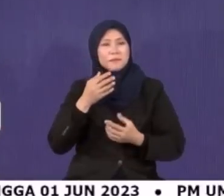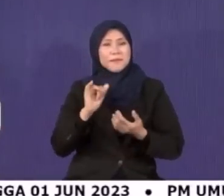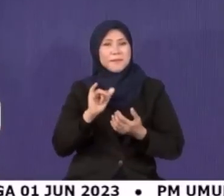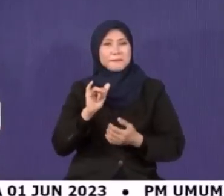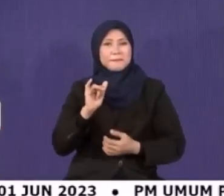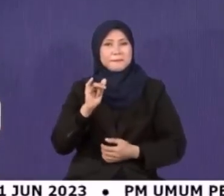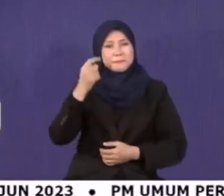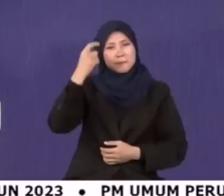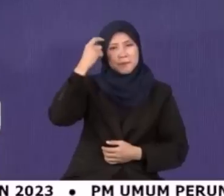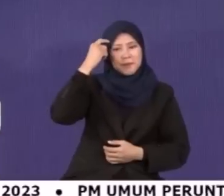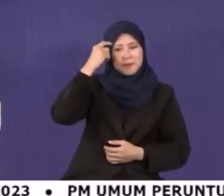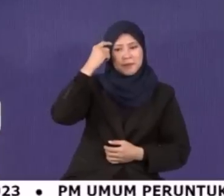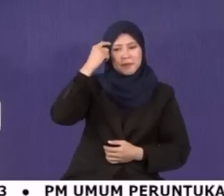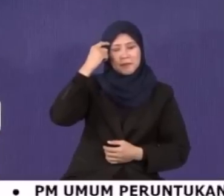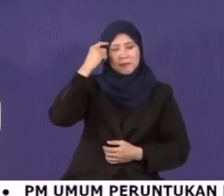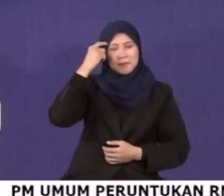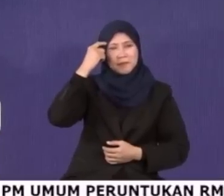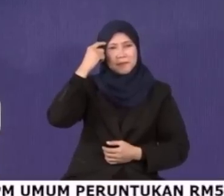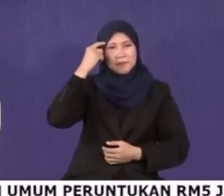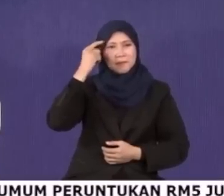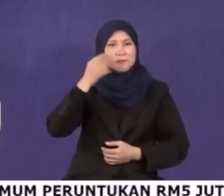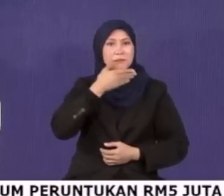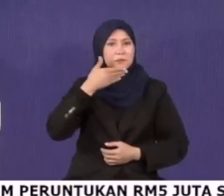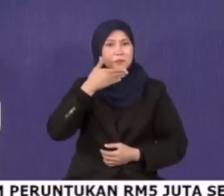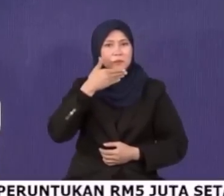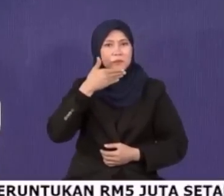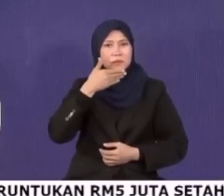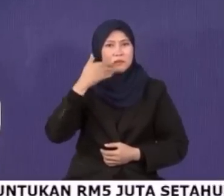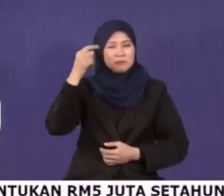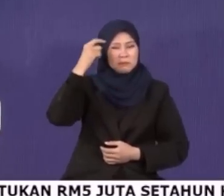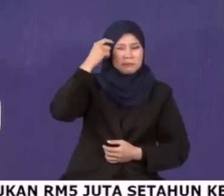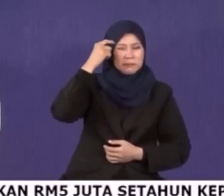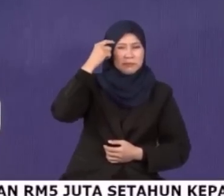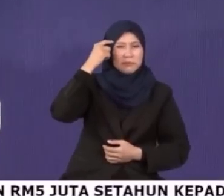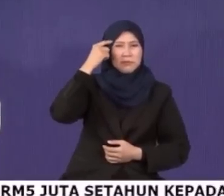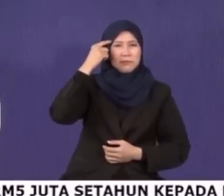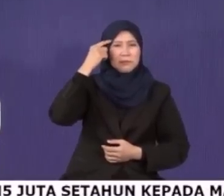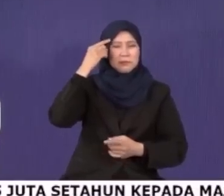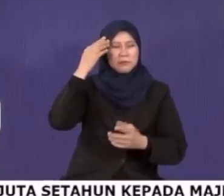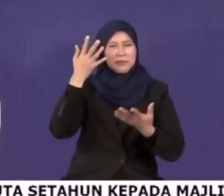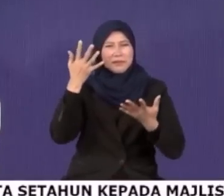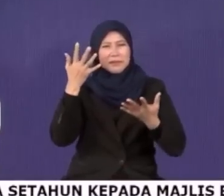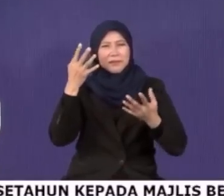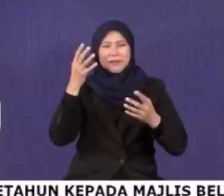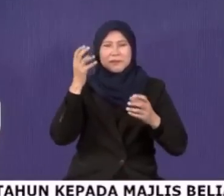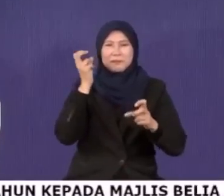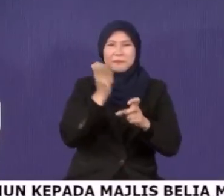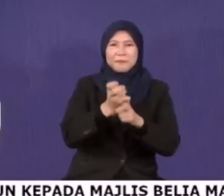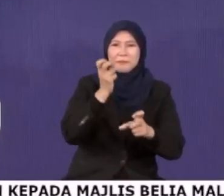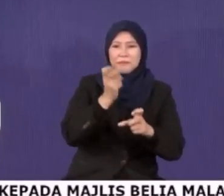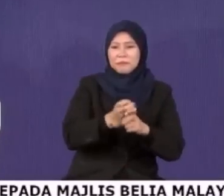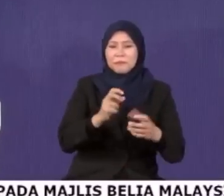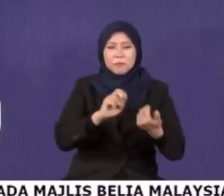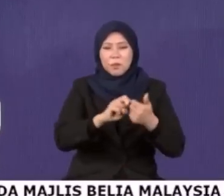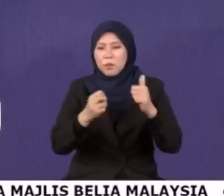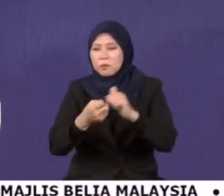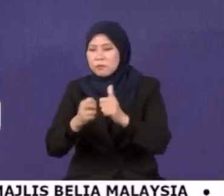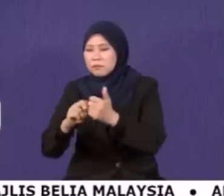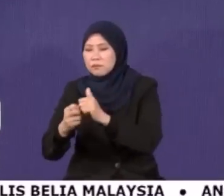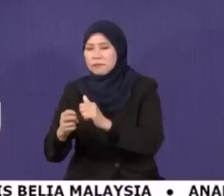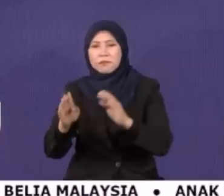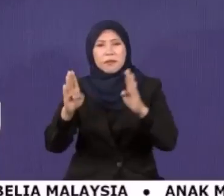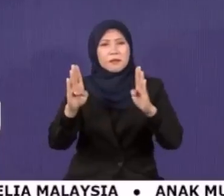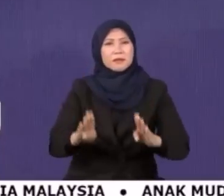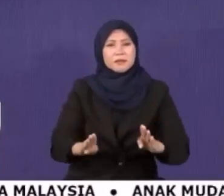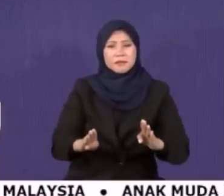yang terlalu jumud buntu dengan permasalahan kaum